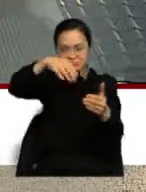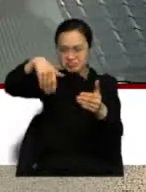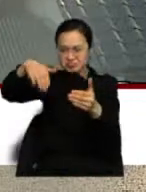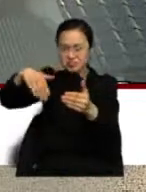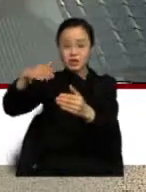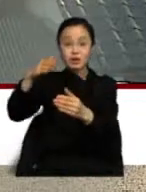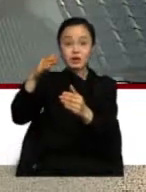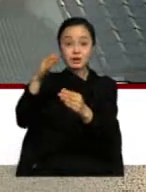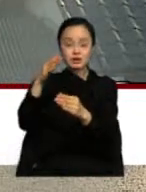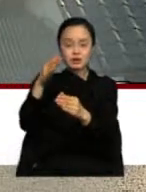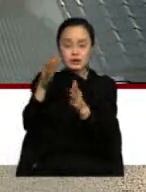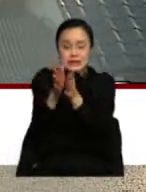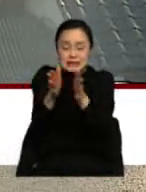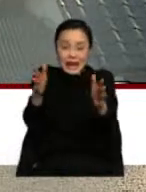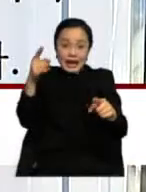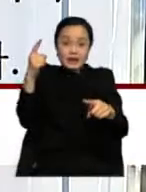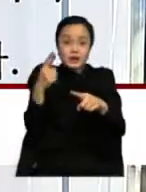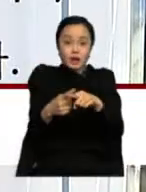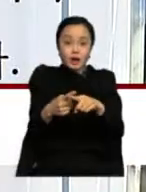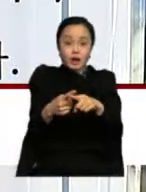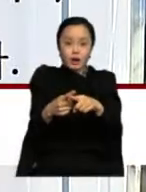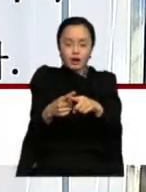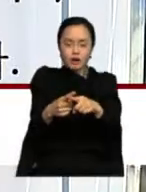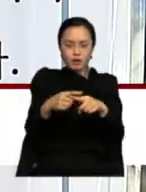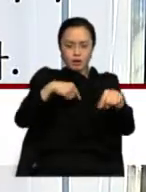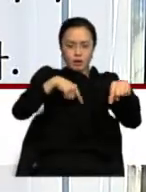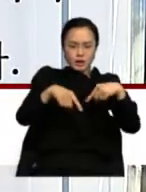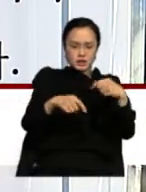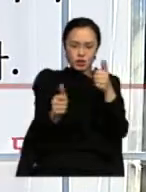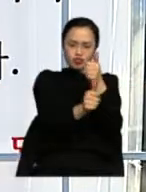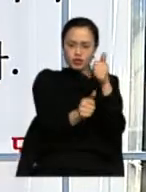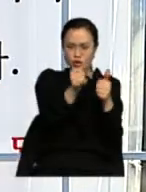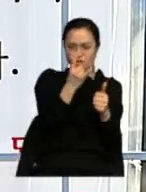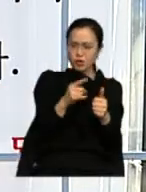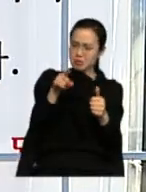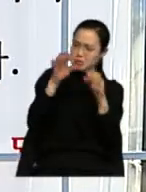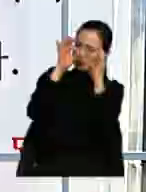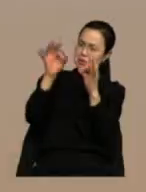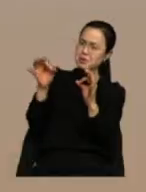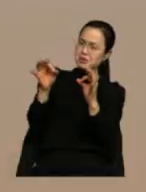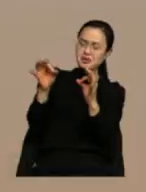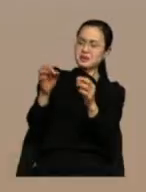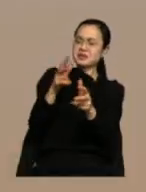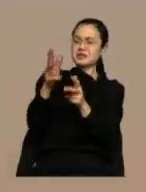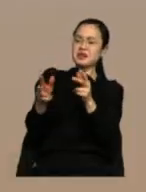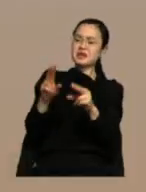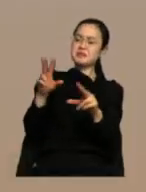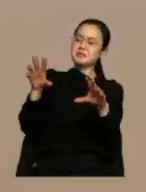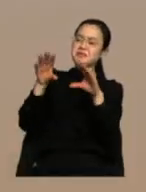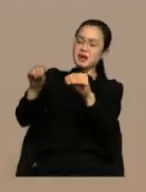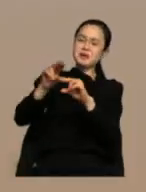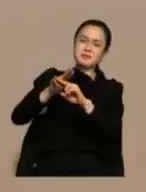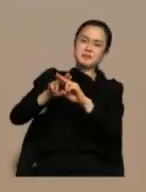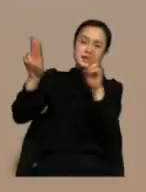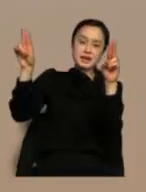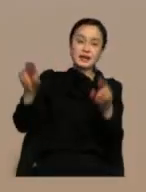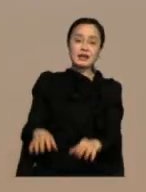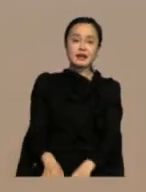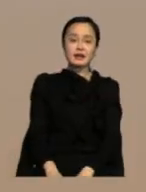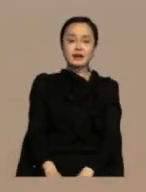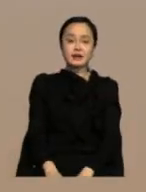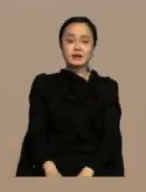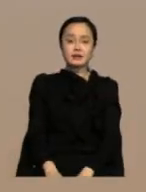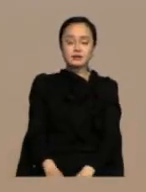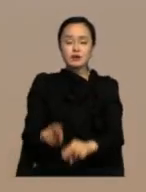가 행정심판 에서 개발 허가를 취소함 연서 개발이 중단되었습니다 서울시가 개발 허가를 취소한 이유는 크게